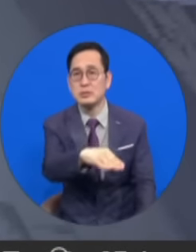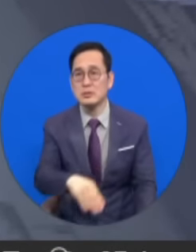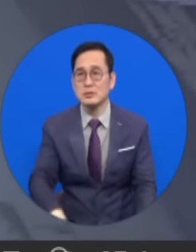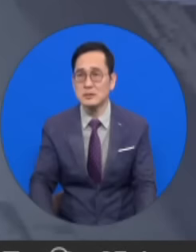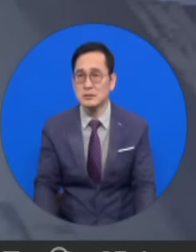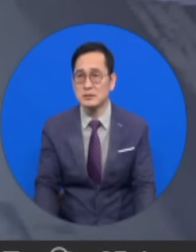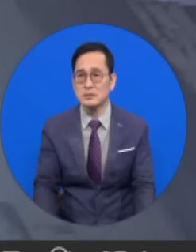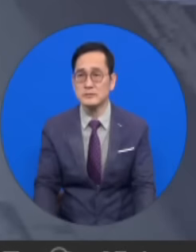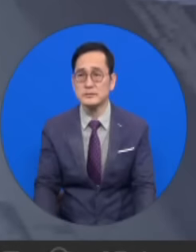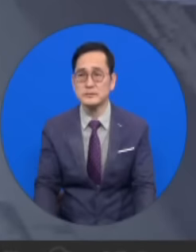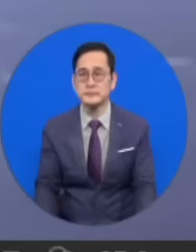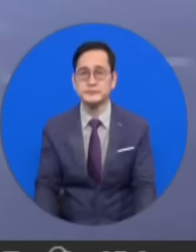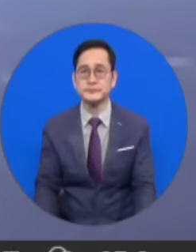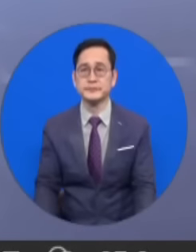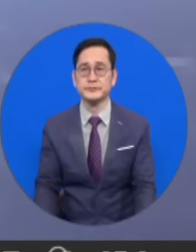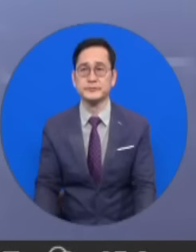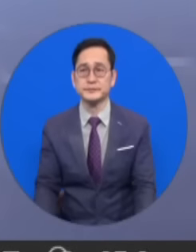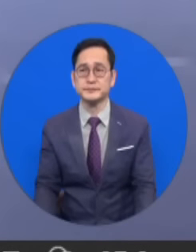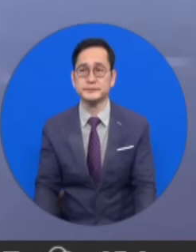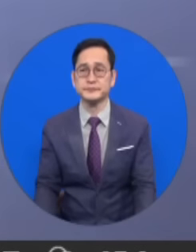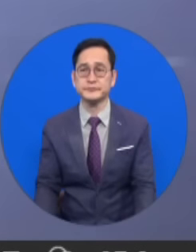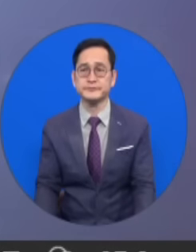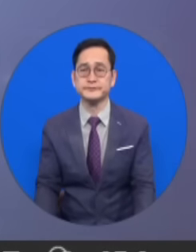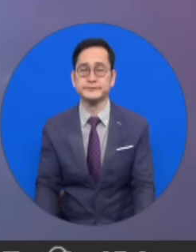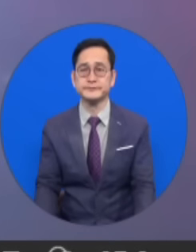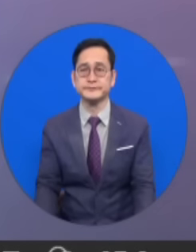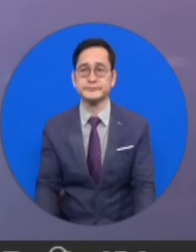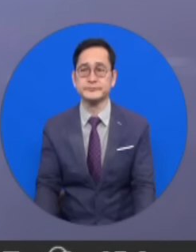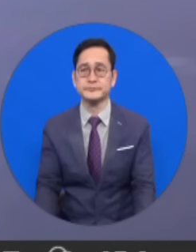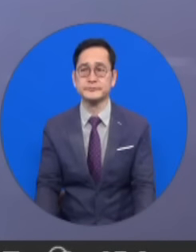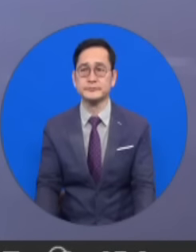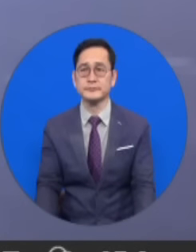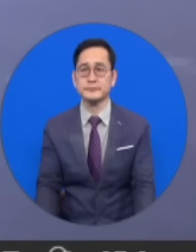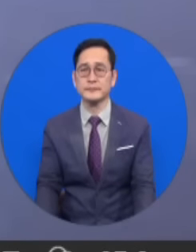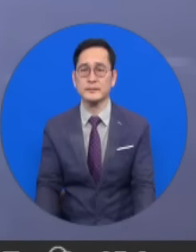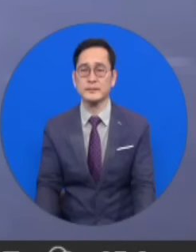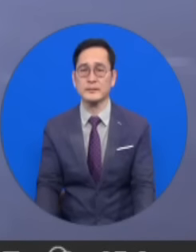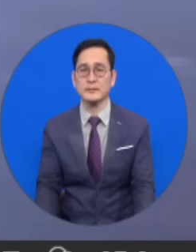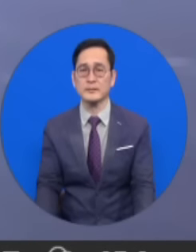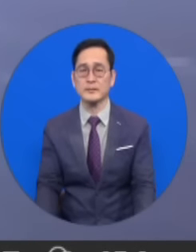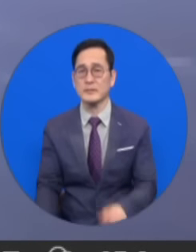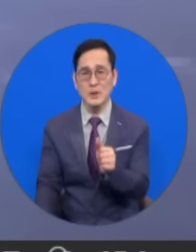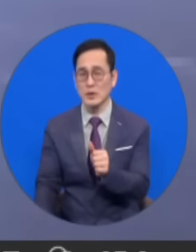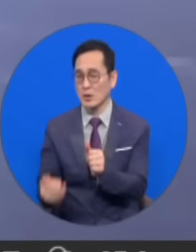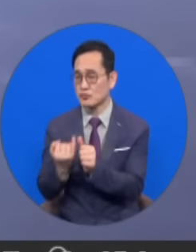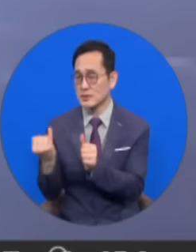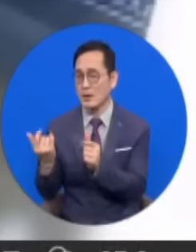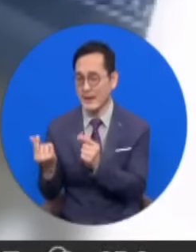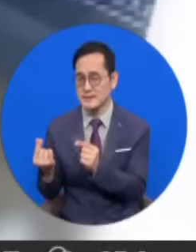옆에는 아내가, 운전자의 아내가 타 있는 상황. 자,